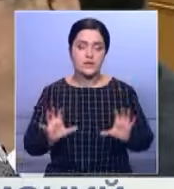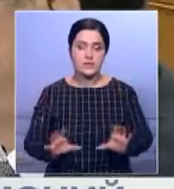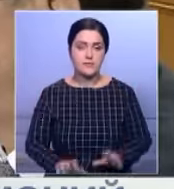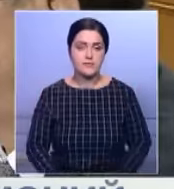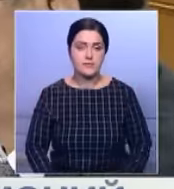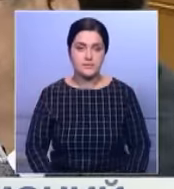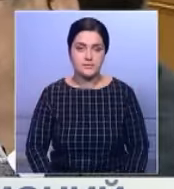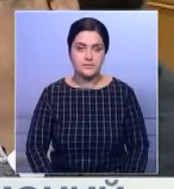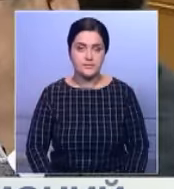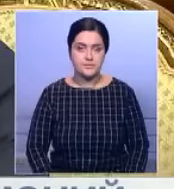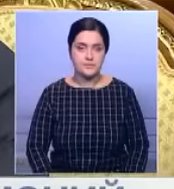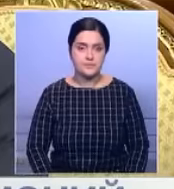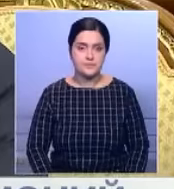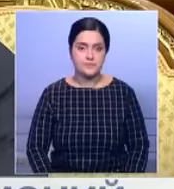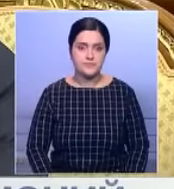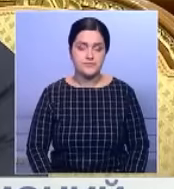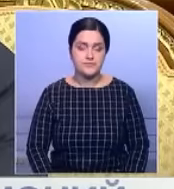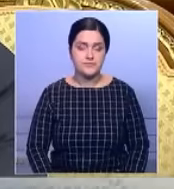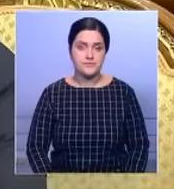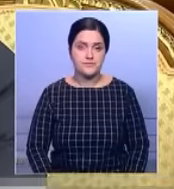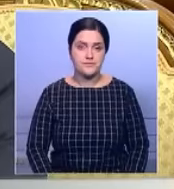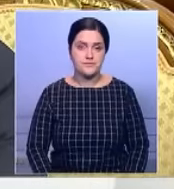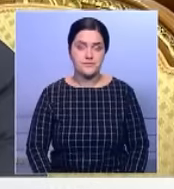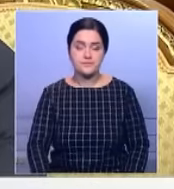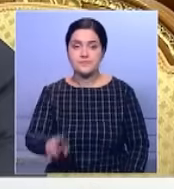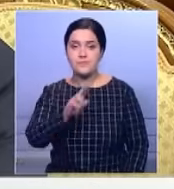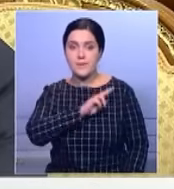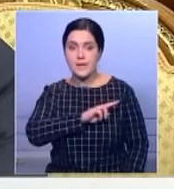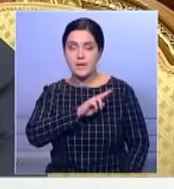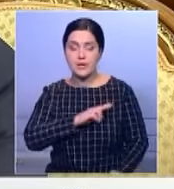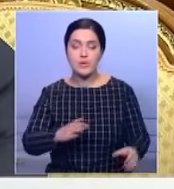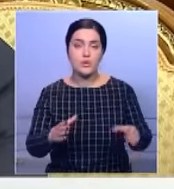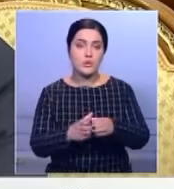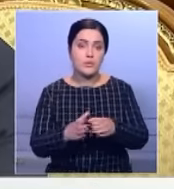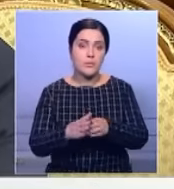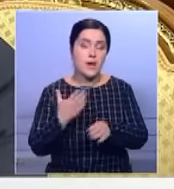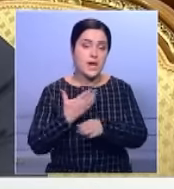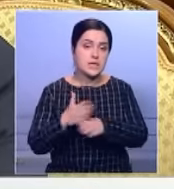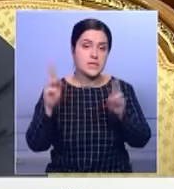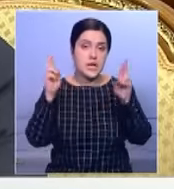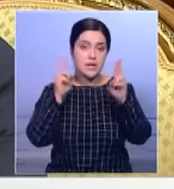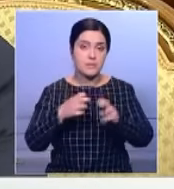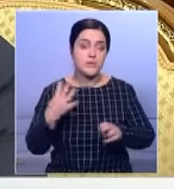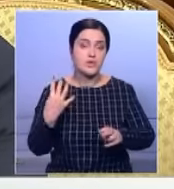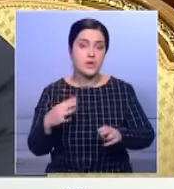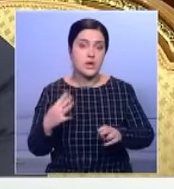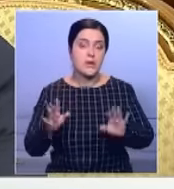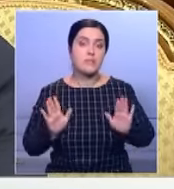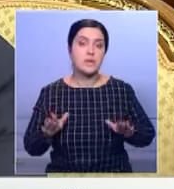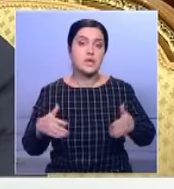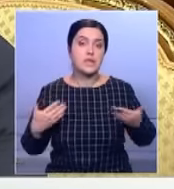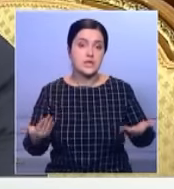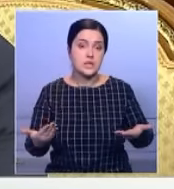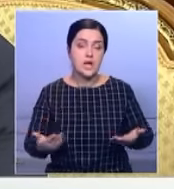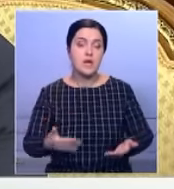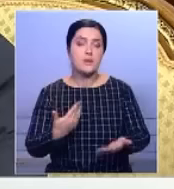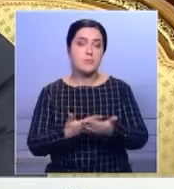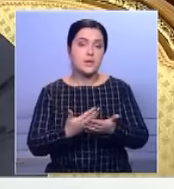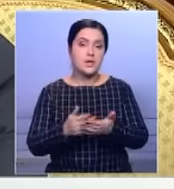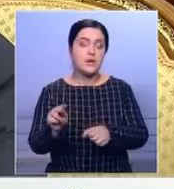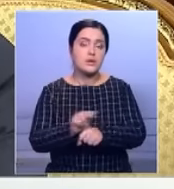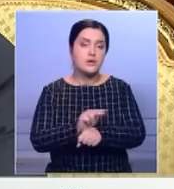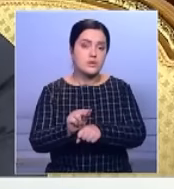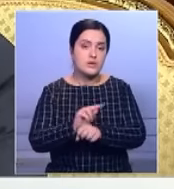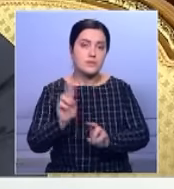в Конституцию. Рабочей группой отдельно рассмотрено порядка 40 предложений, предполагающих коррекцию